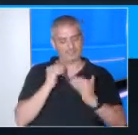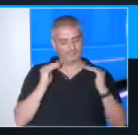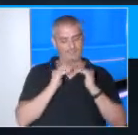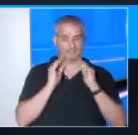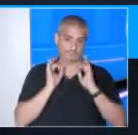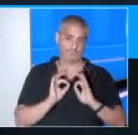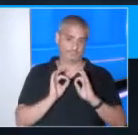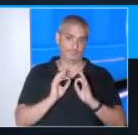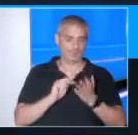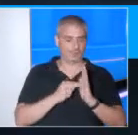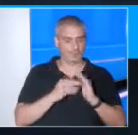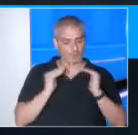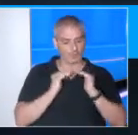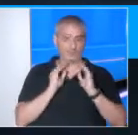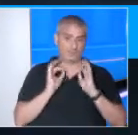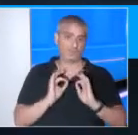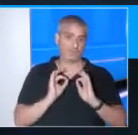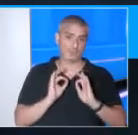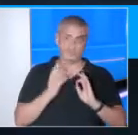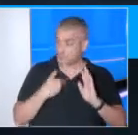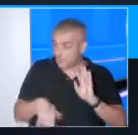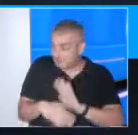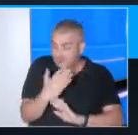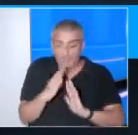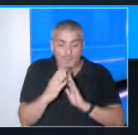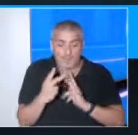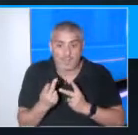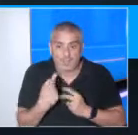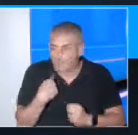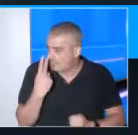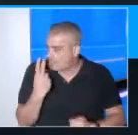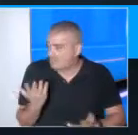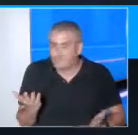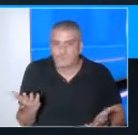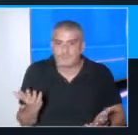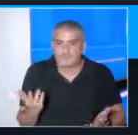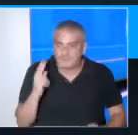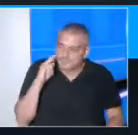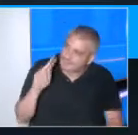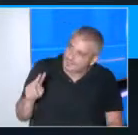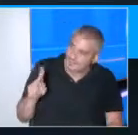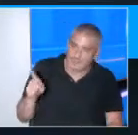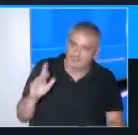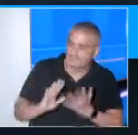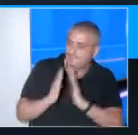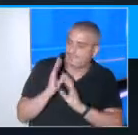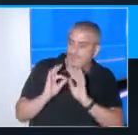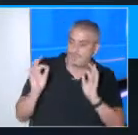הראויים ותוכניות ראויות. ואיך שיצאנו מבית החולים, ראינו מזווית עינינו את